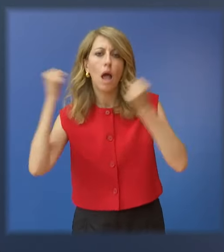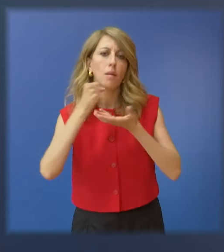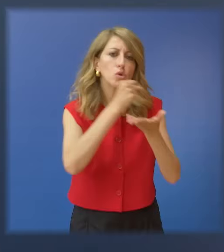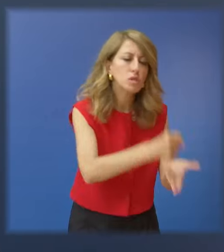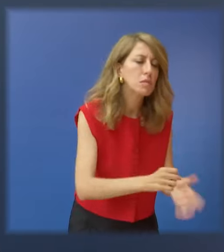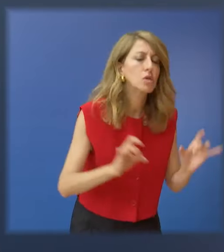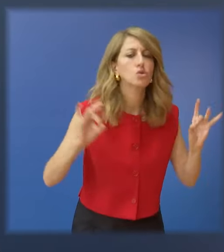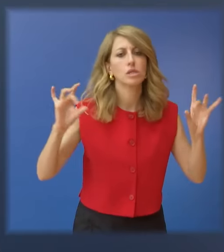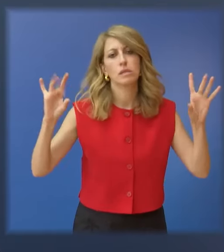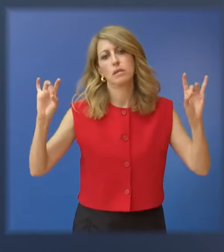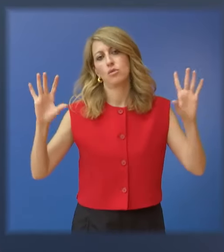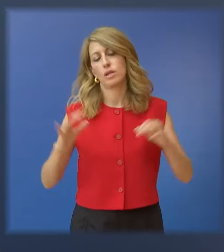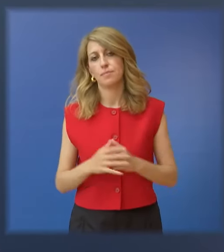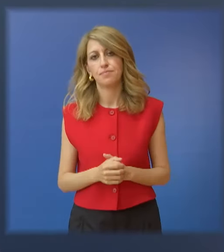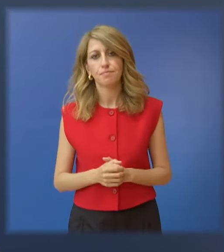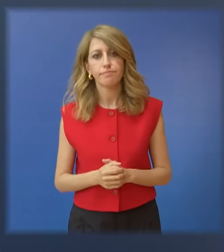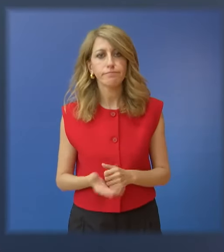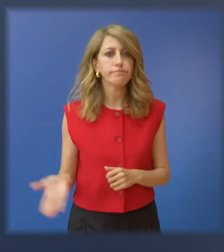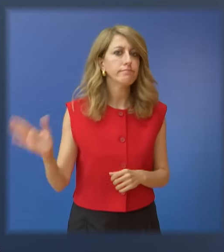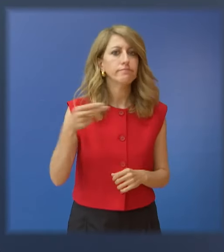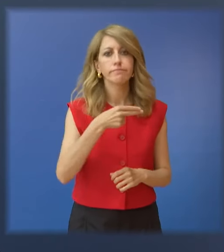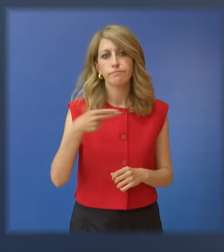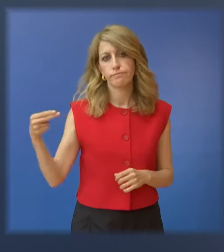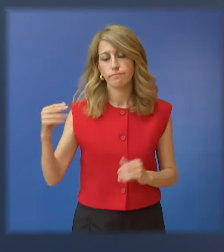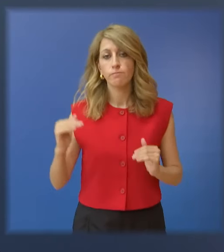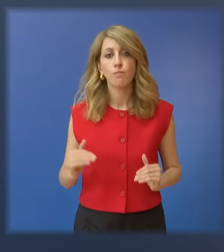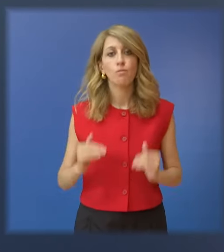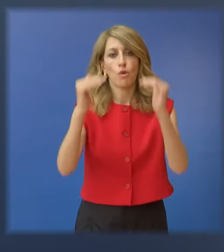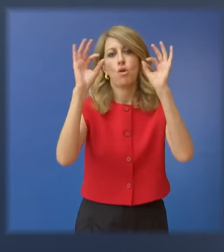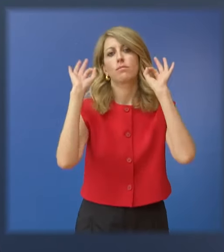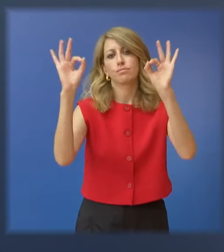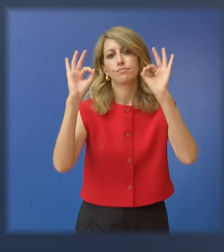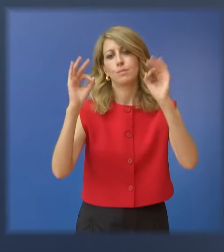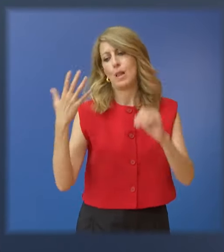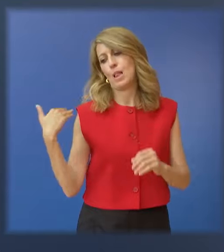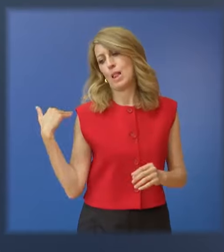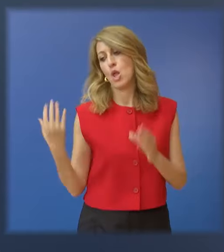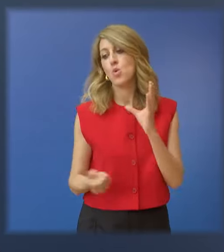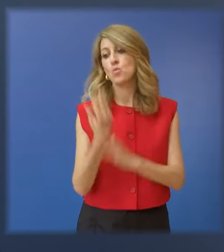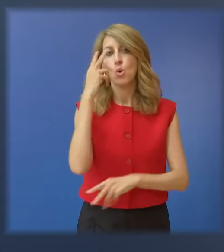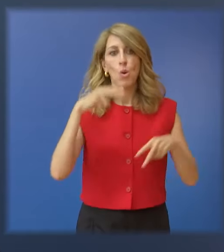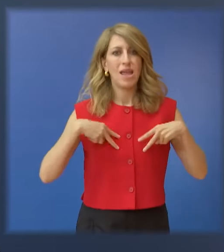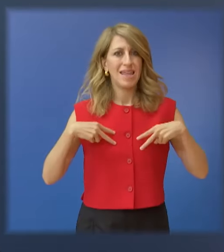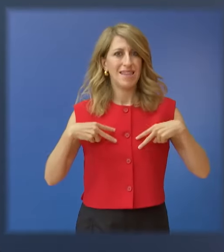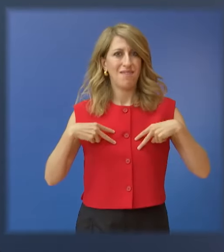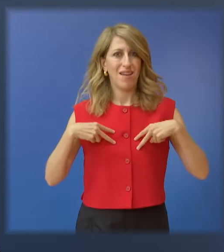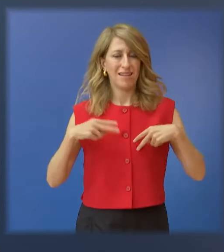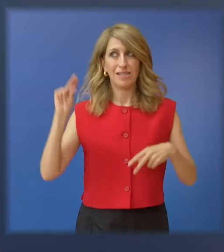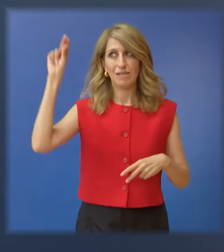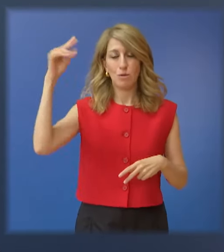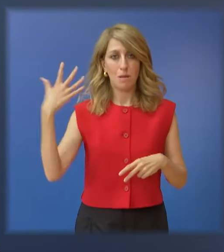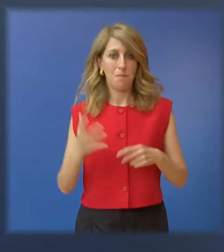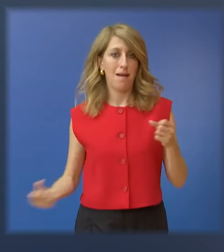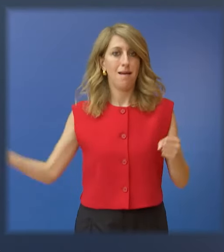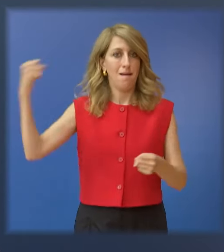ελάτε κύριε εκπρόσωπε θα σας πάω στη βόρεια μακεδονία τώρα που πλέον ορκίστηκε η νέα κυβέρνηση θα στείλει συγχαρητήρια ο πρωθυπουργός